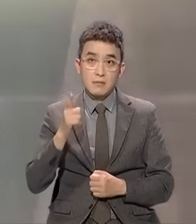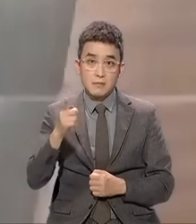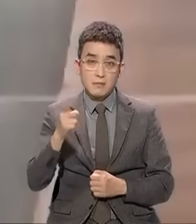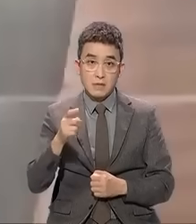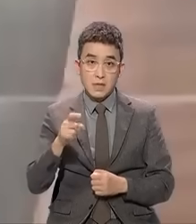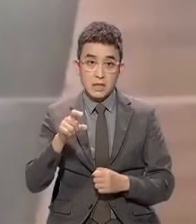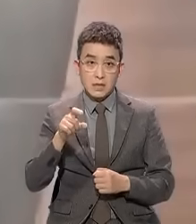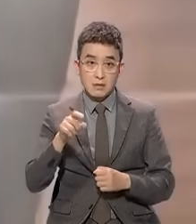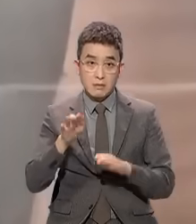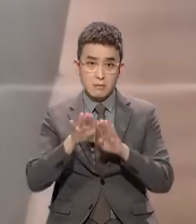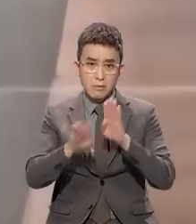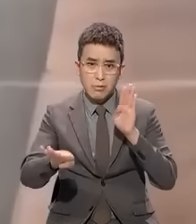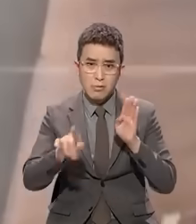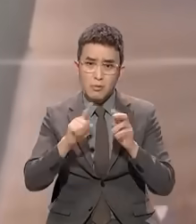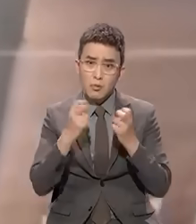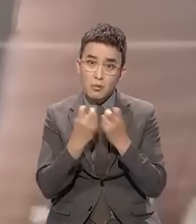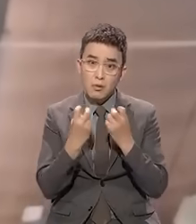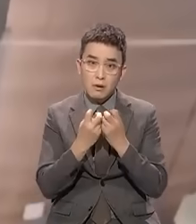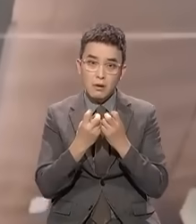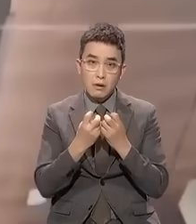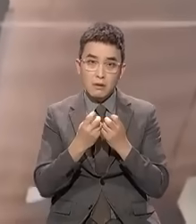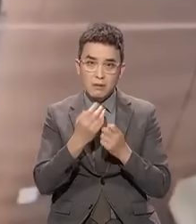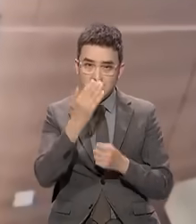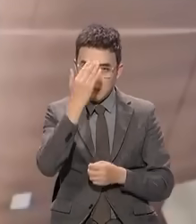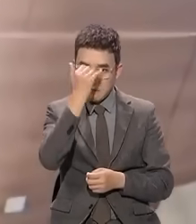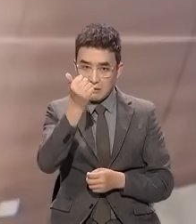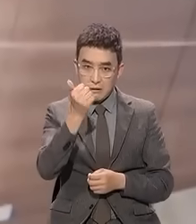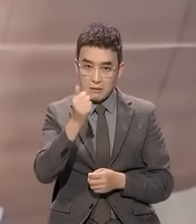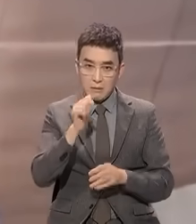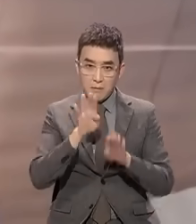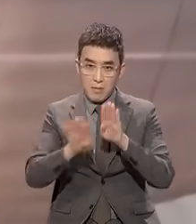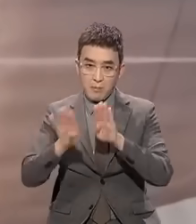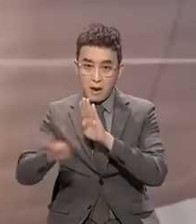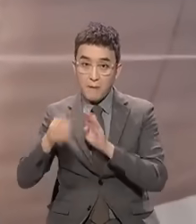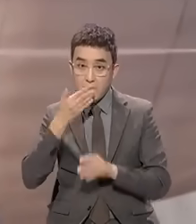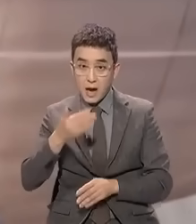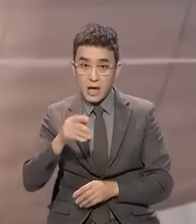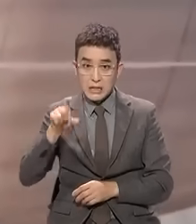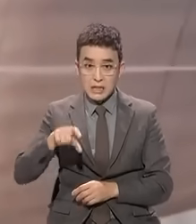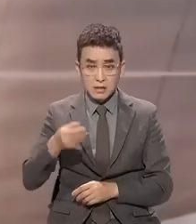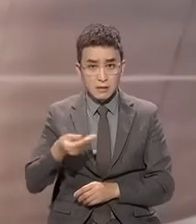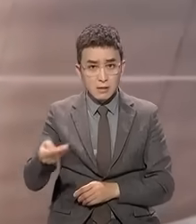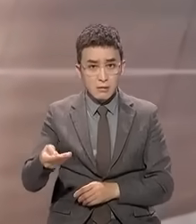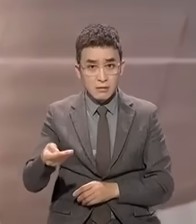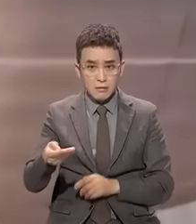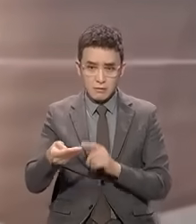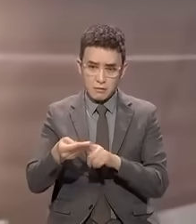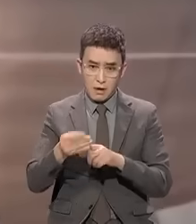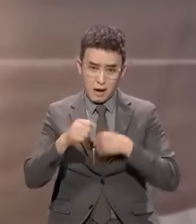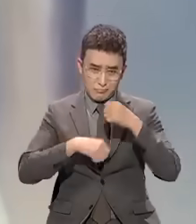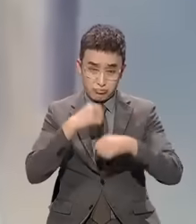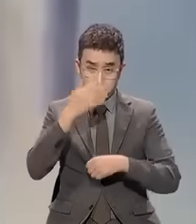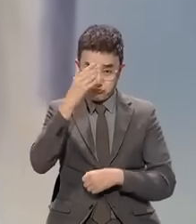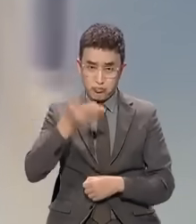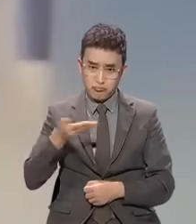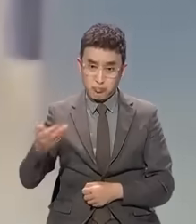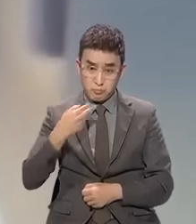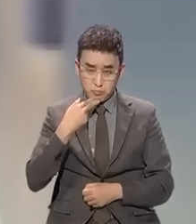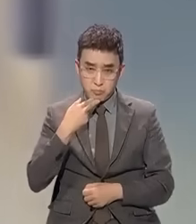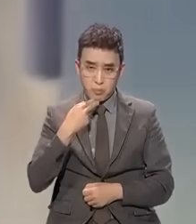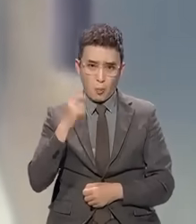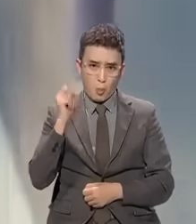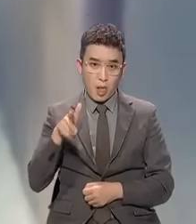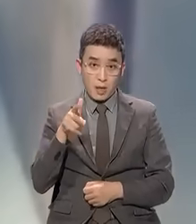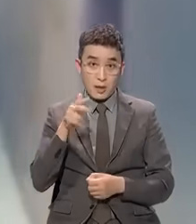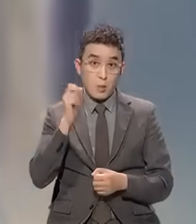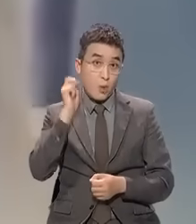누리꾼들 사이에, 아니, 문이 열려 있었던 거 아니야? 여러 가지 얘기가 나왔는데 호텔 측에서는 그 마스터키 함부로 안 나가니까 그럴 리가 없다라는